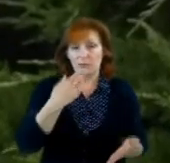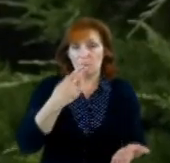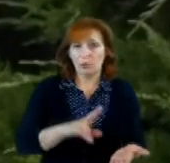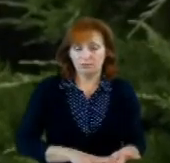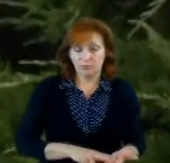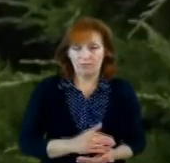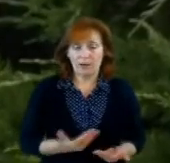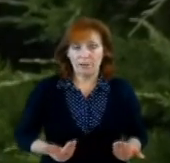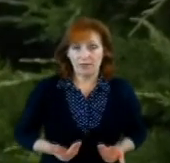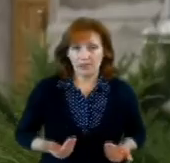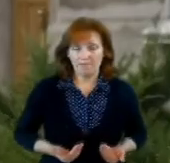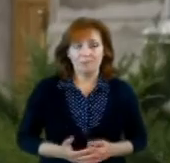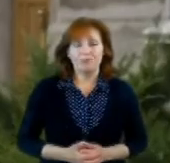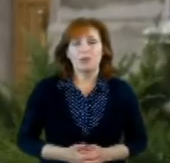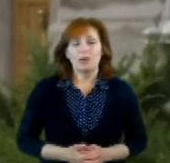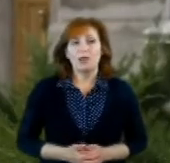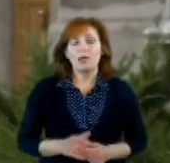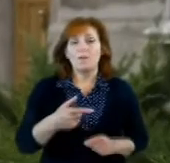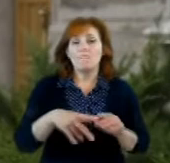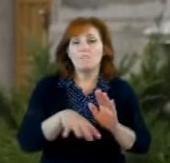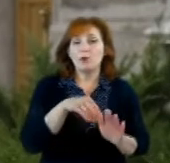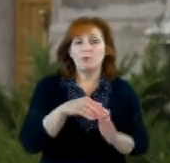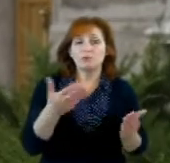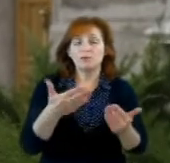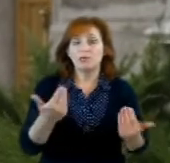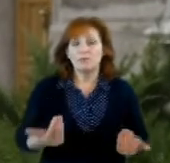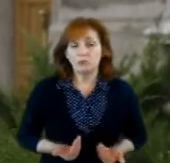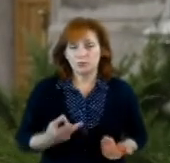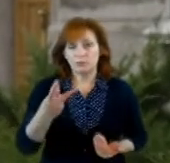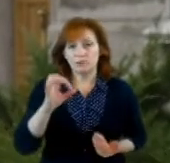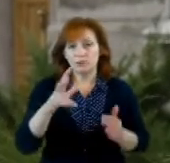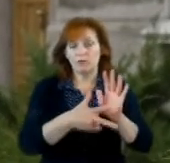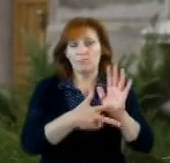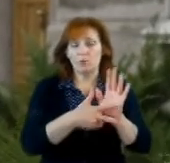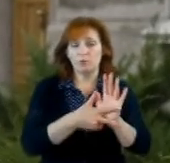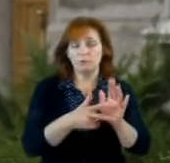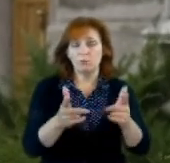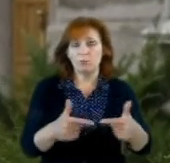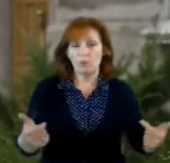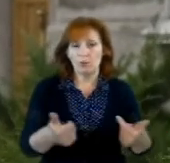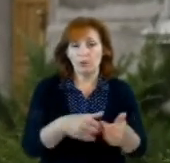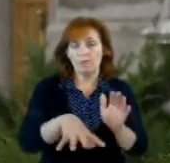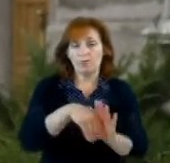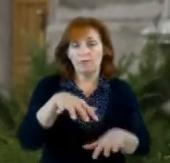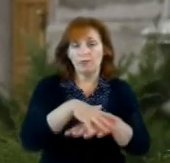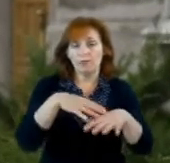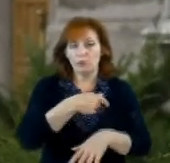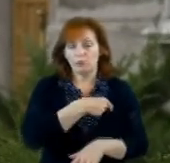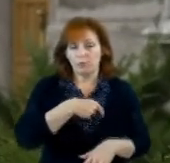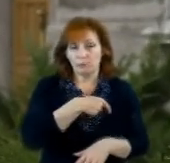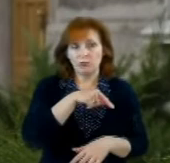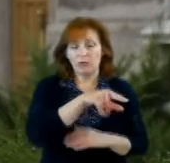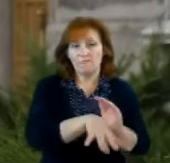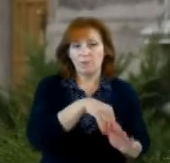це виборці, які проживають у 208 округу по виборах народного депутата. Там виборчий процес